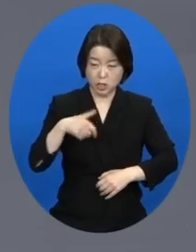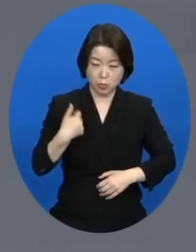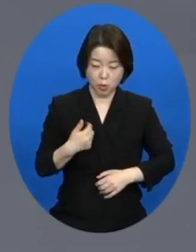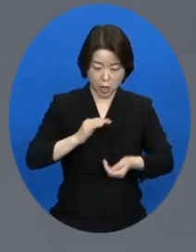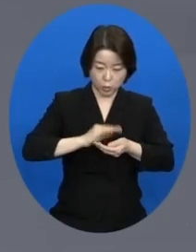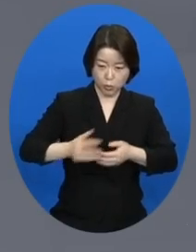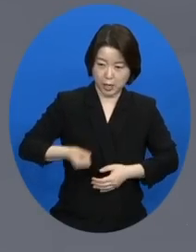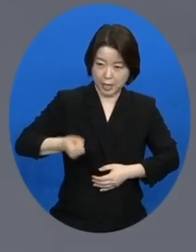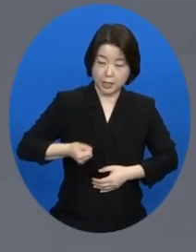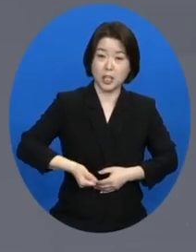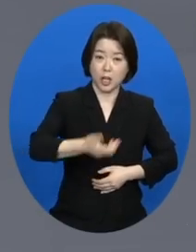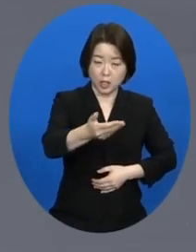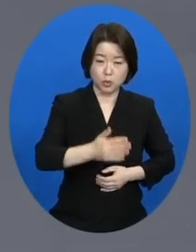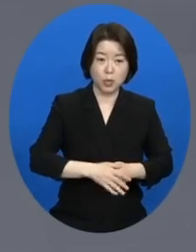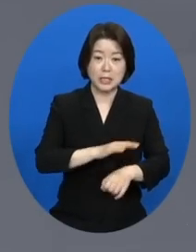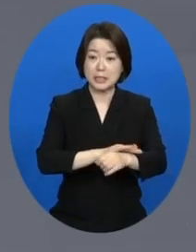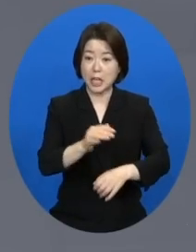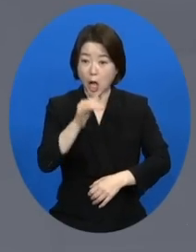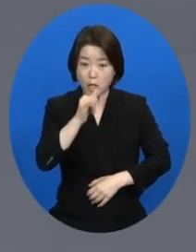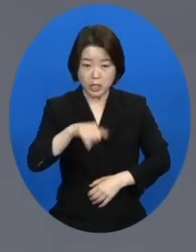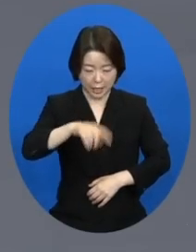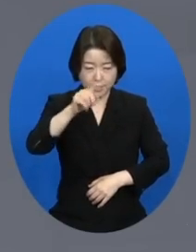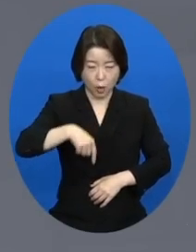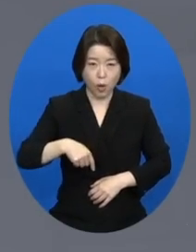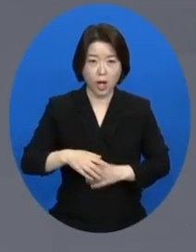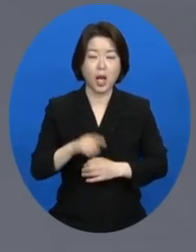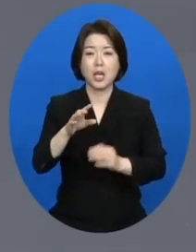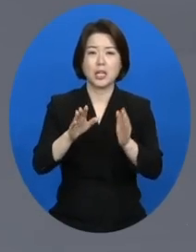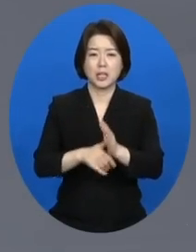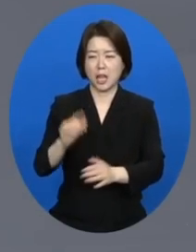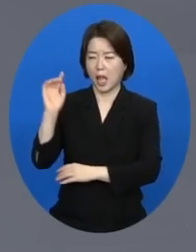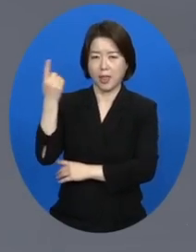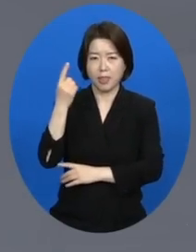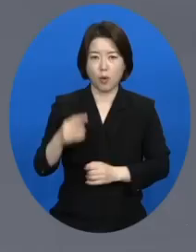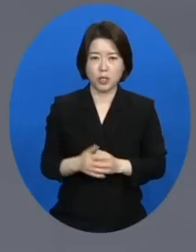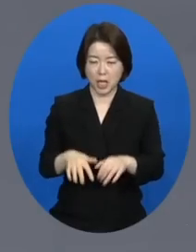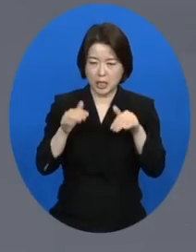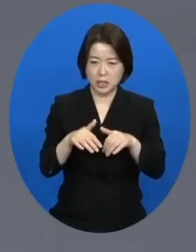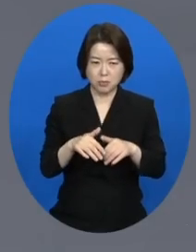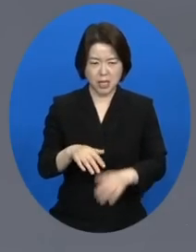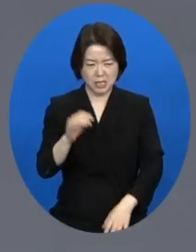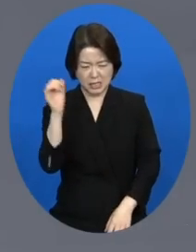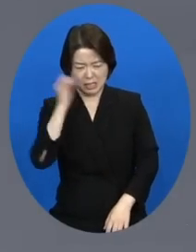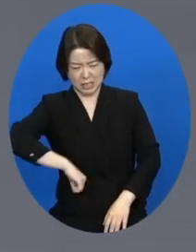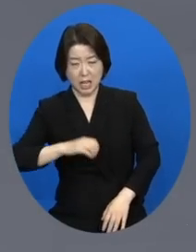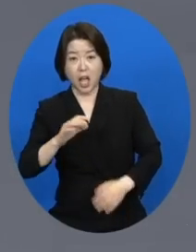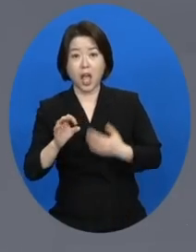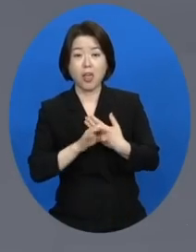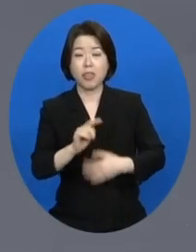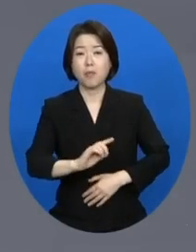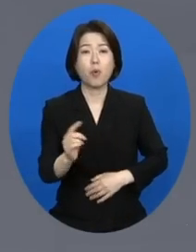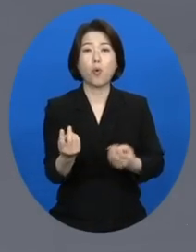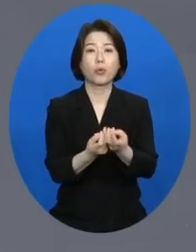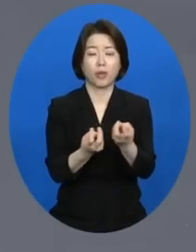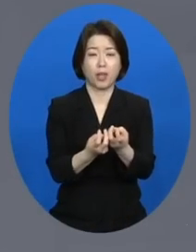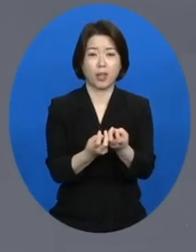좀 갖다주고 잘 있는지 보고해. 이때 다윗이 심부름을 가지 않았더라면 어떻게